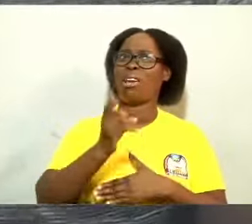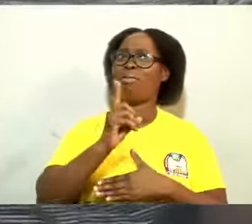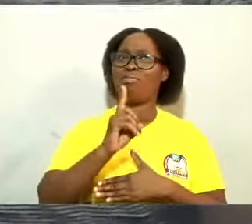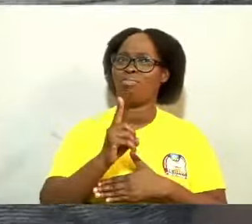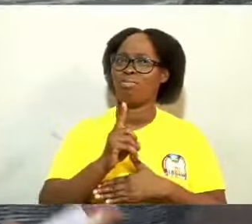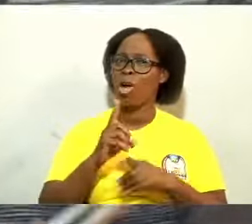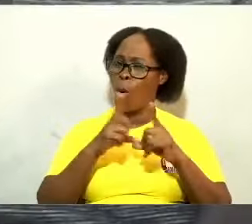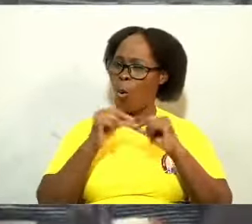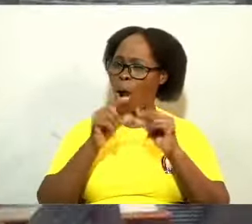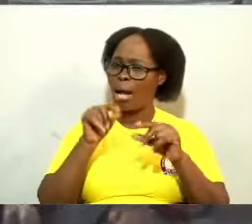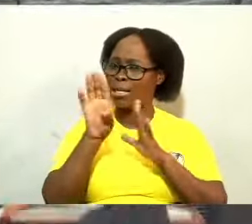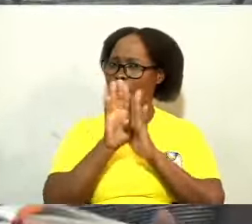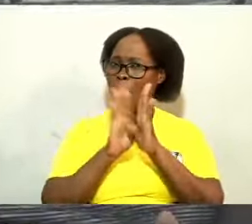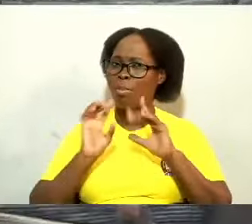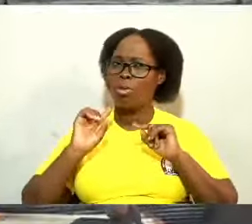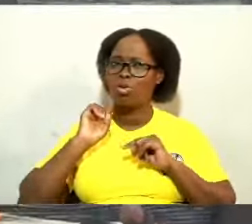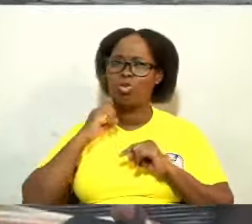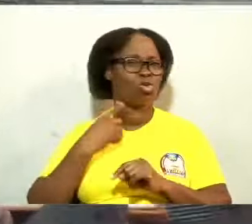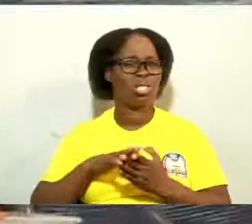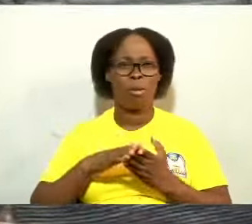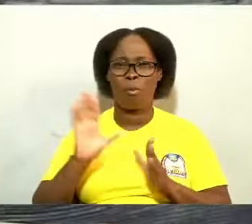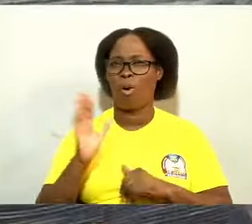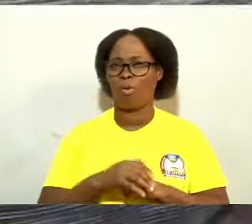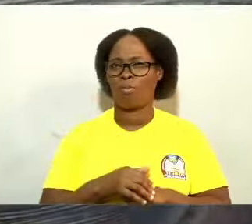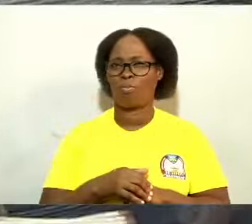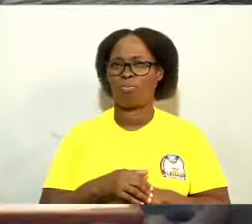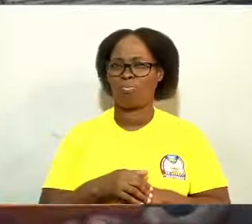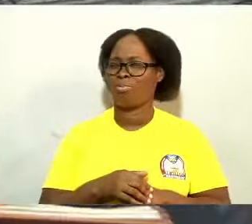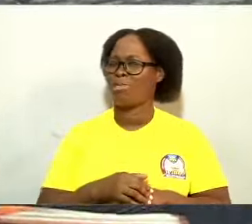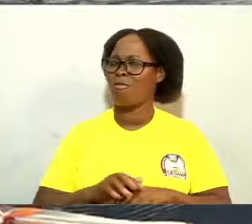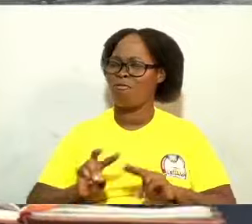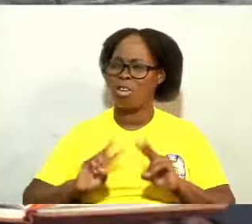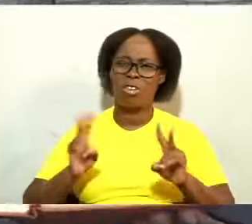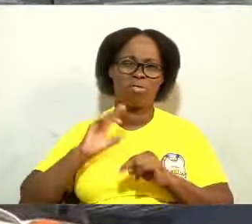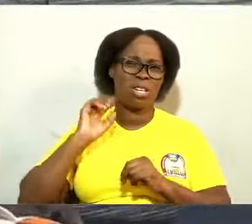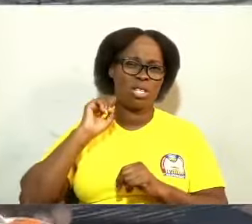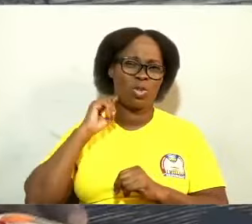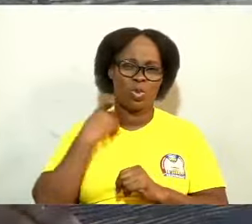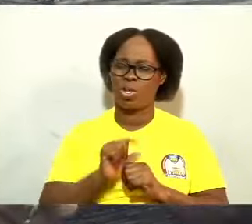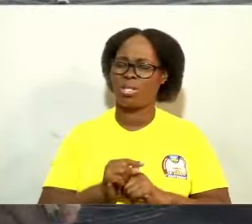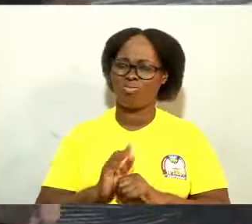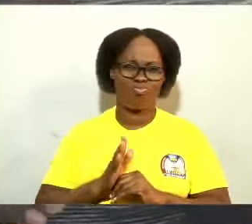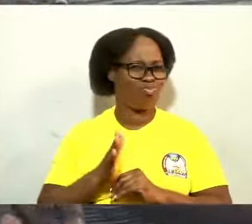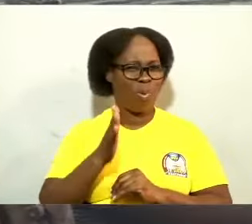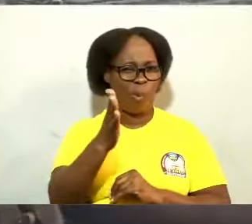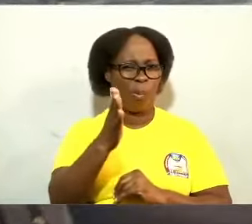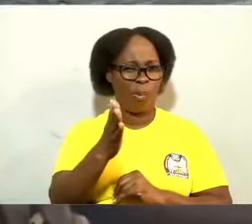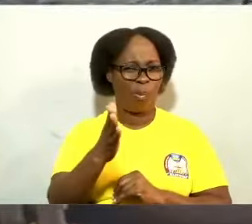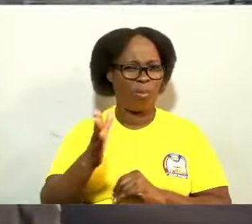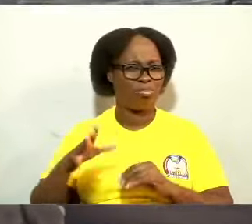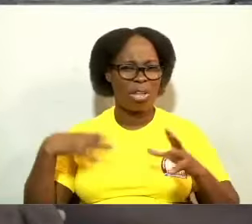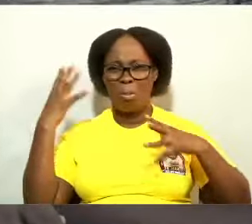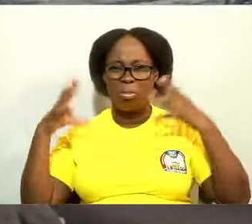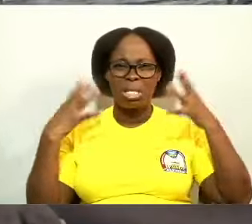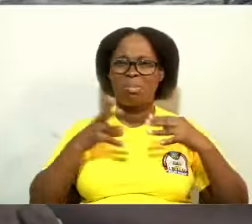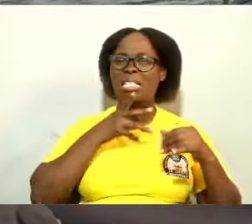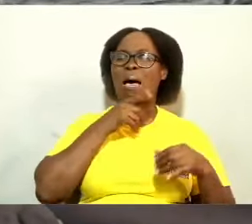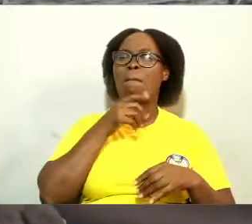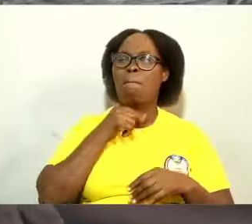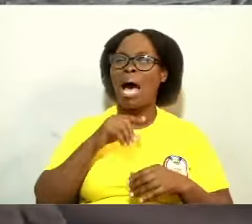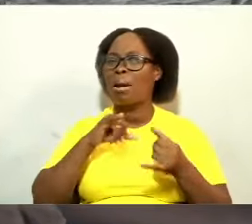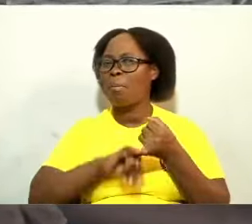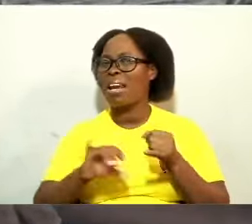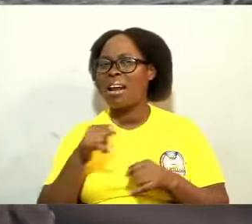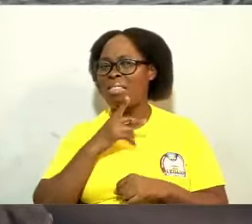ni matamu mno. Yameweka msumari. Hakuna kuchanganya changanya eti sijui mwanaume anaoa mwanaume.